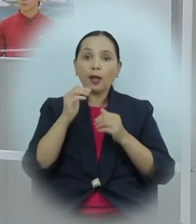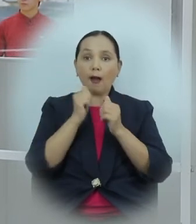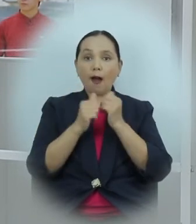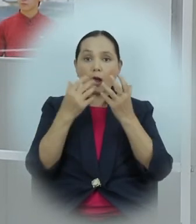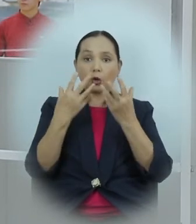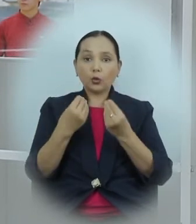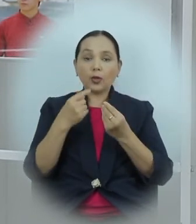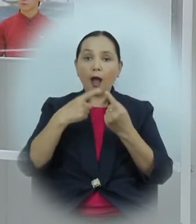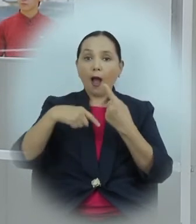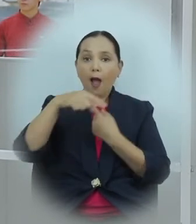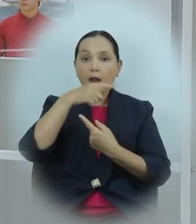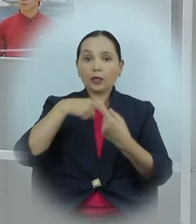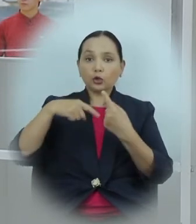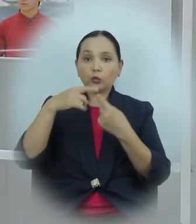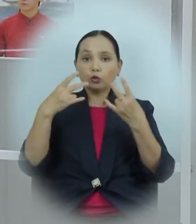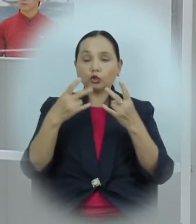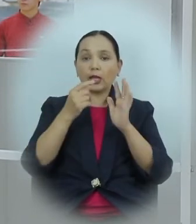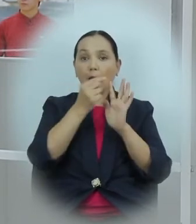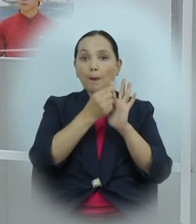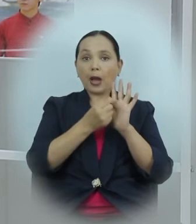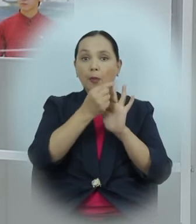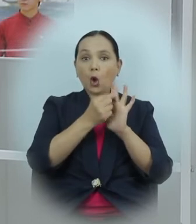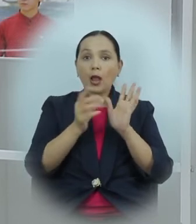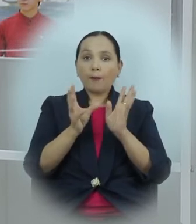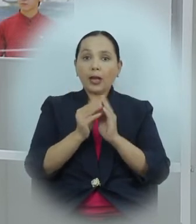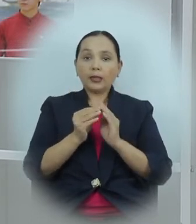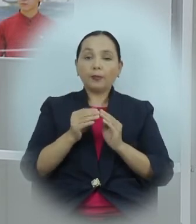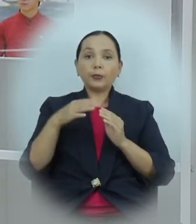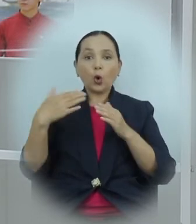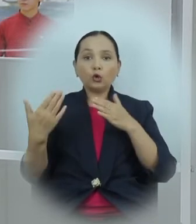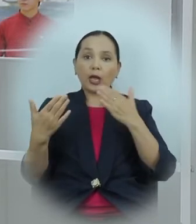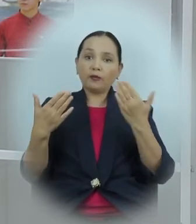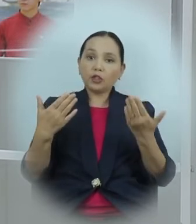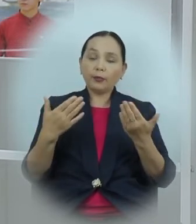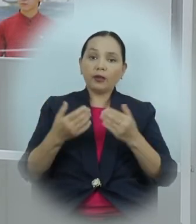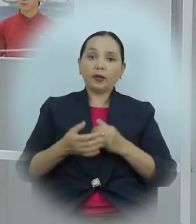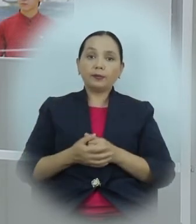bu taroqlarni aylantirib turish kerak barmoqlarni. O'ng taraf, chap taraf.